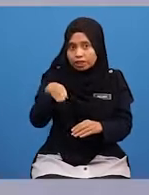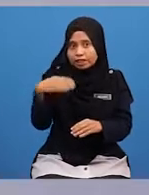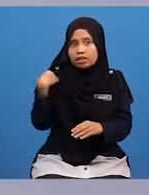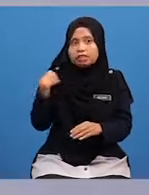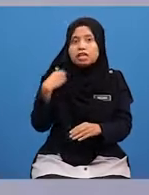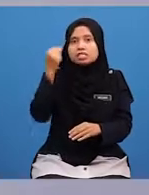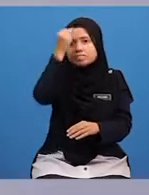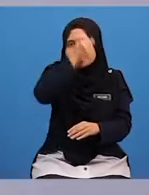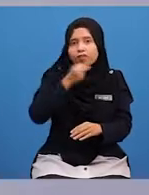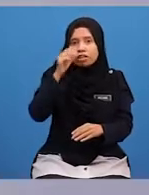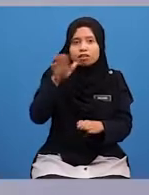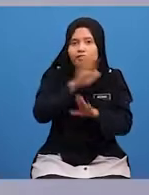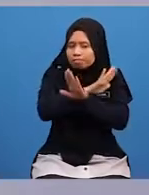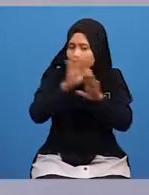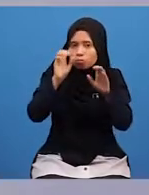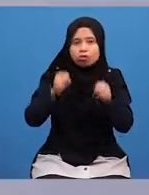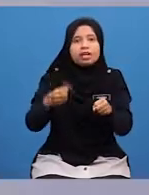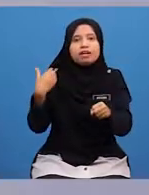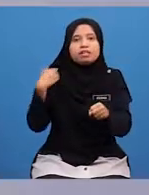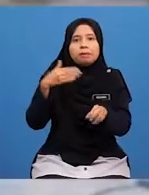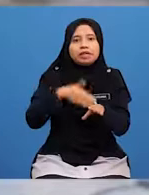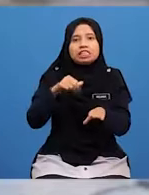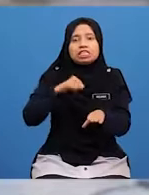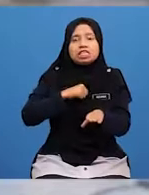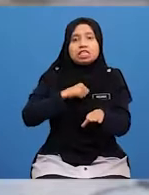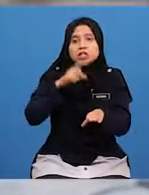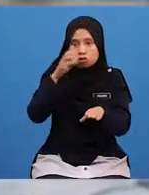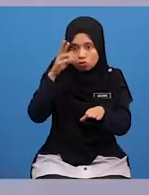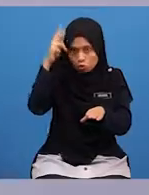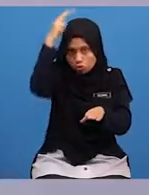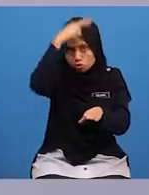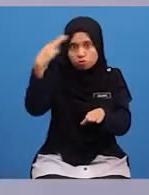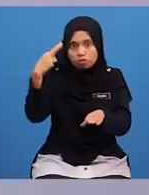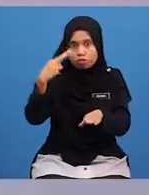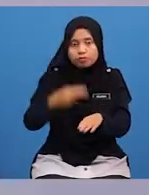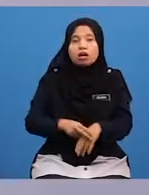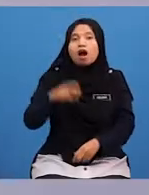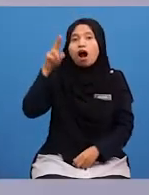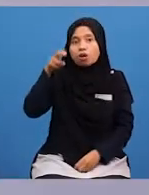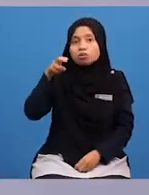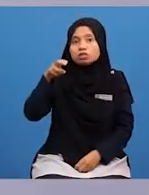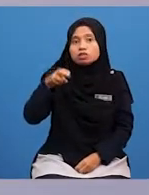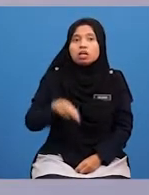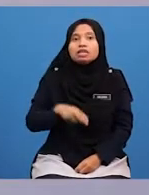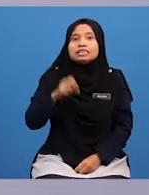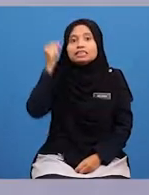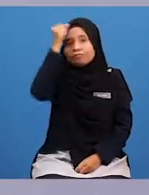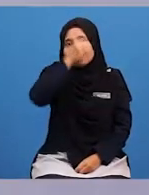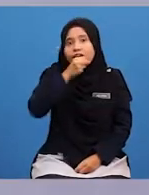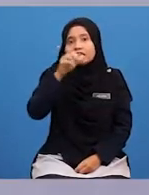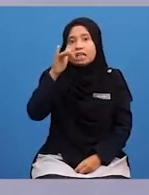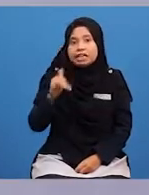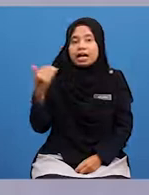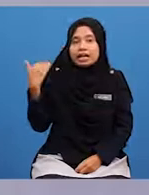sifat yang tidak ada pada diri seorang Rasul. Sementara, sifat harus adalah sifat yang